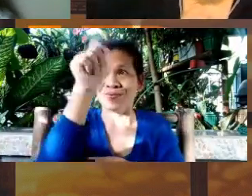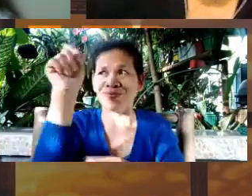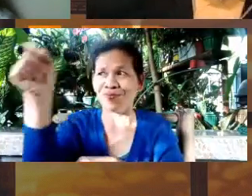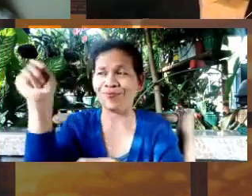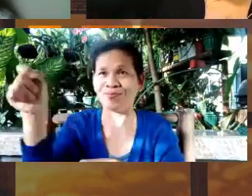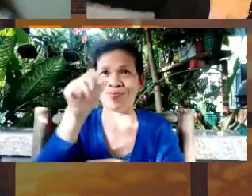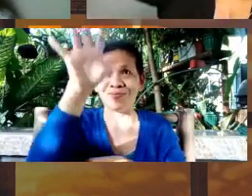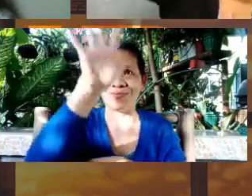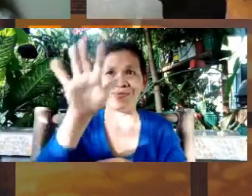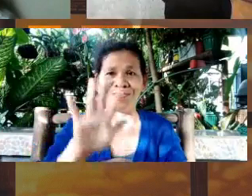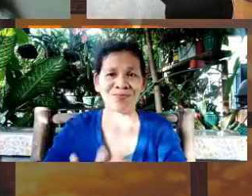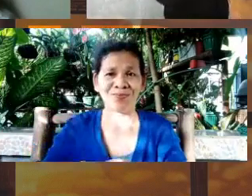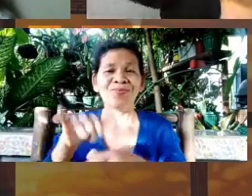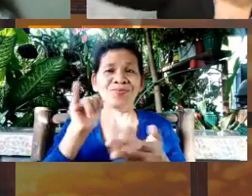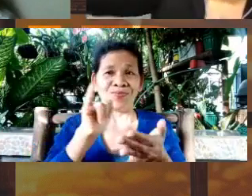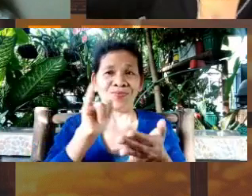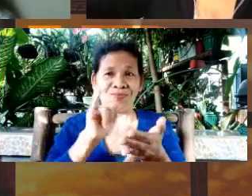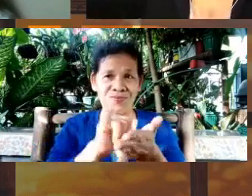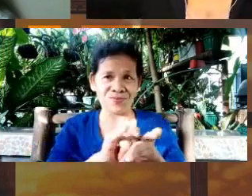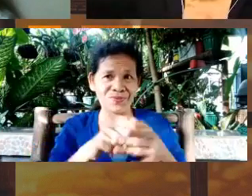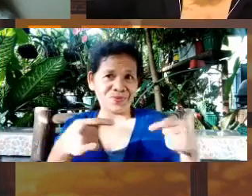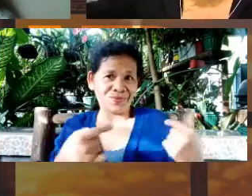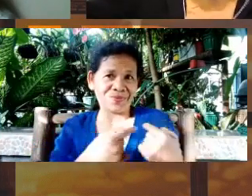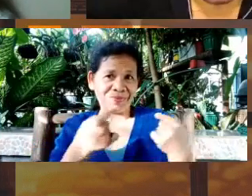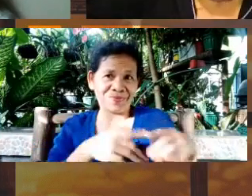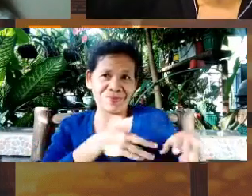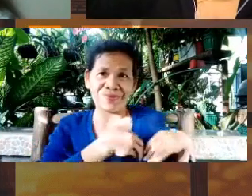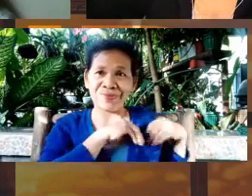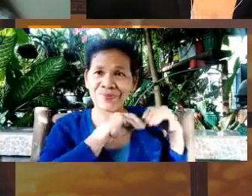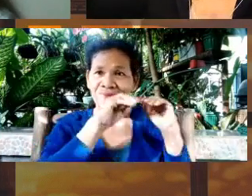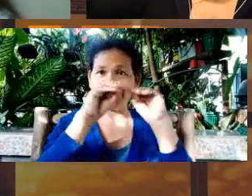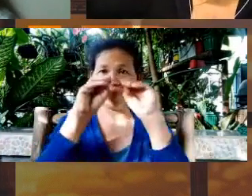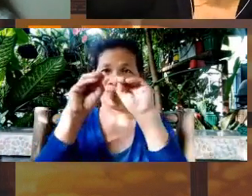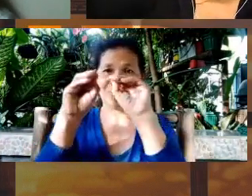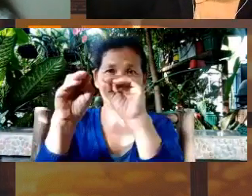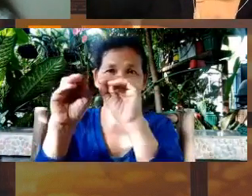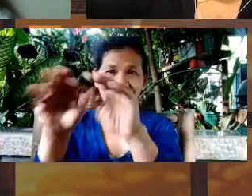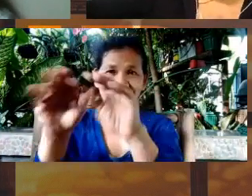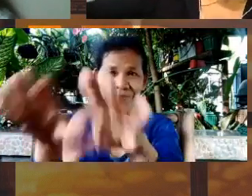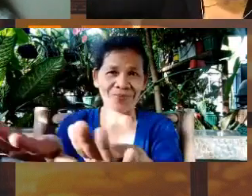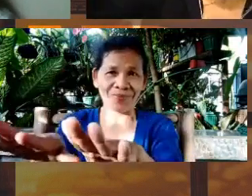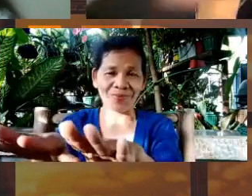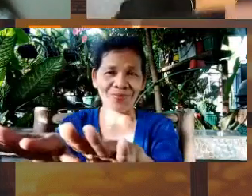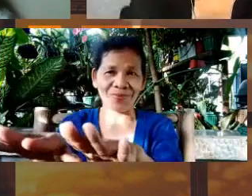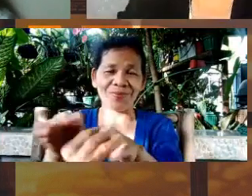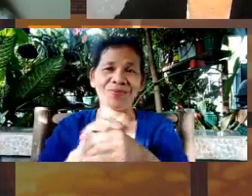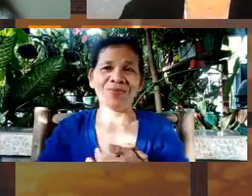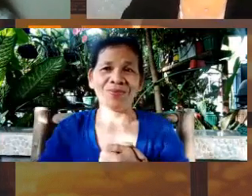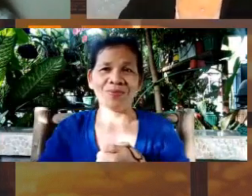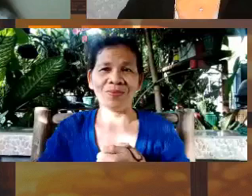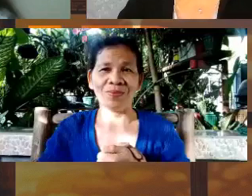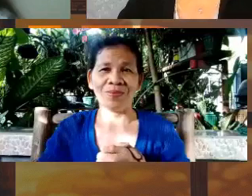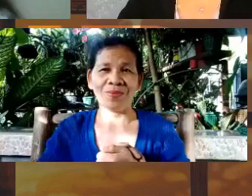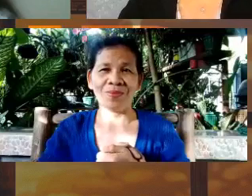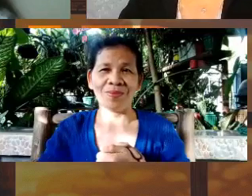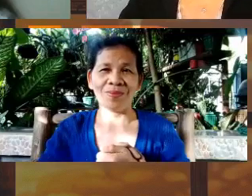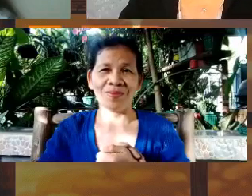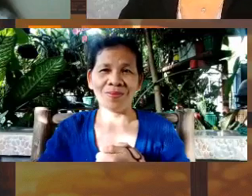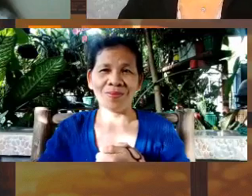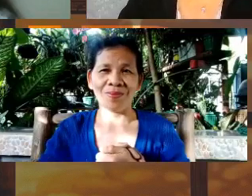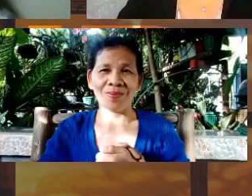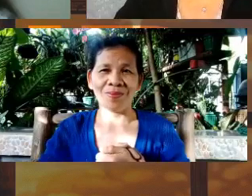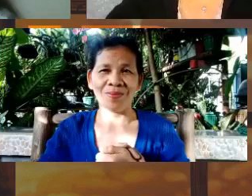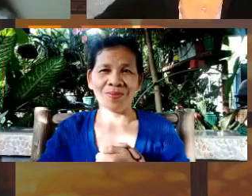na inililipat ang kasalanan doon sa sanctuary, mga minamahal, mga kapatid ko. Po?